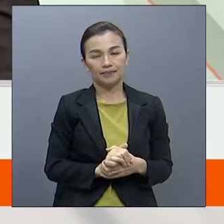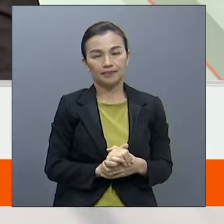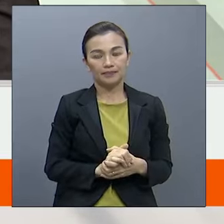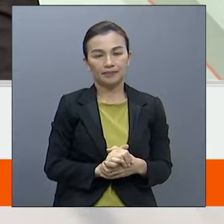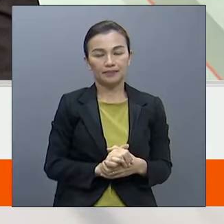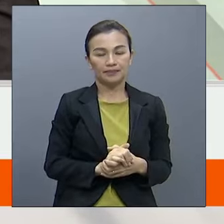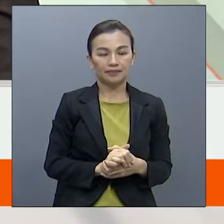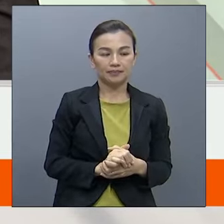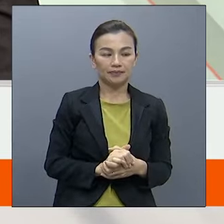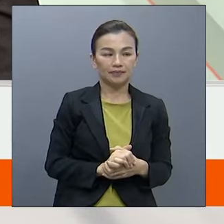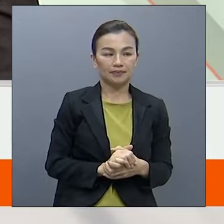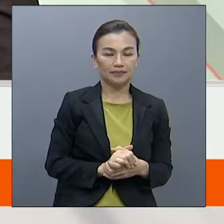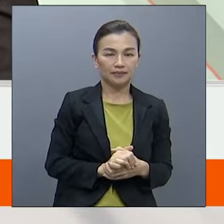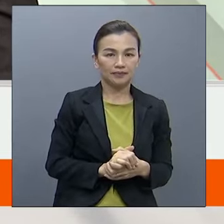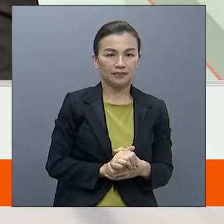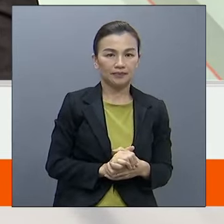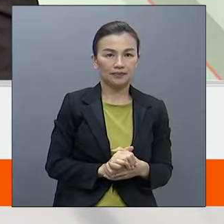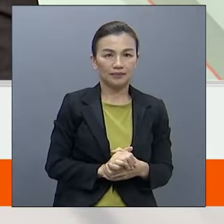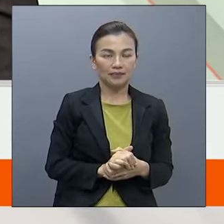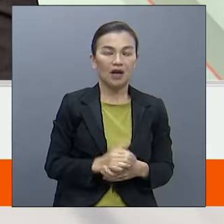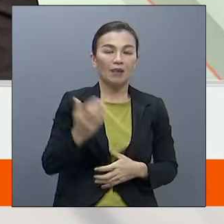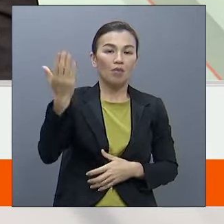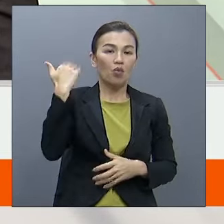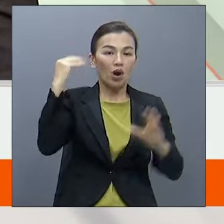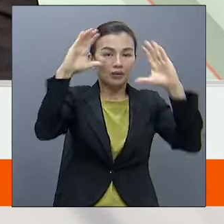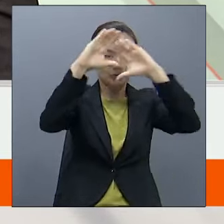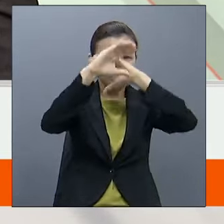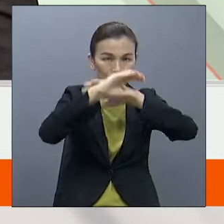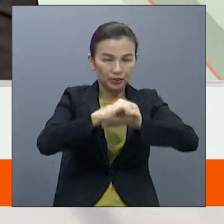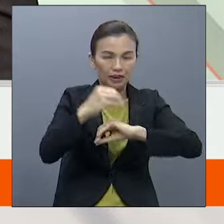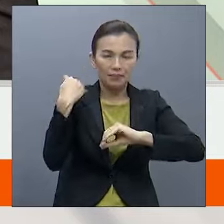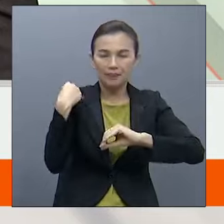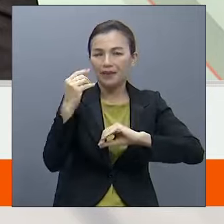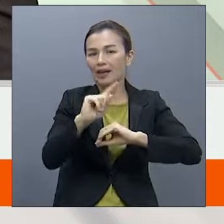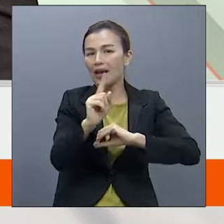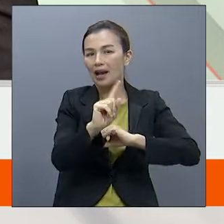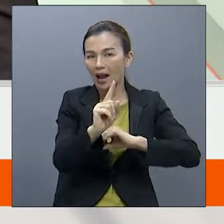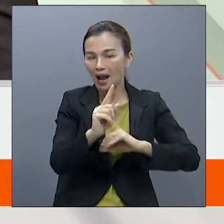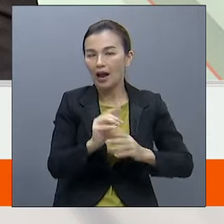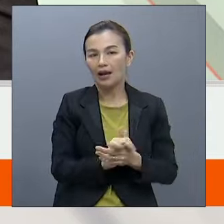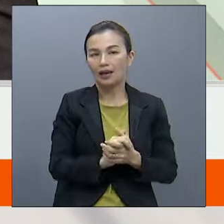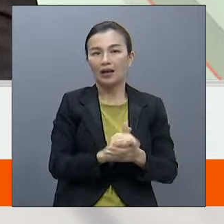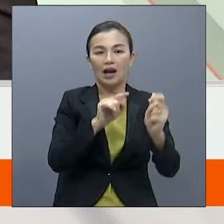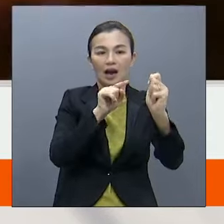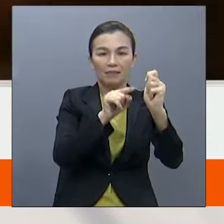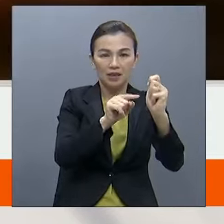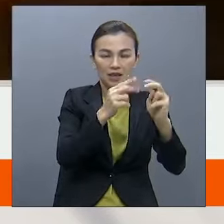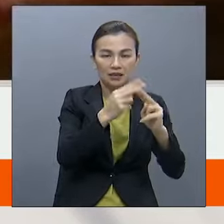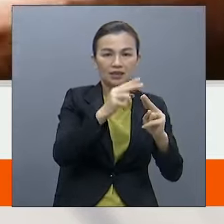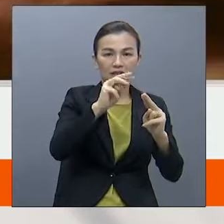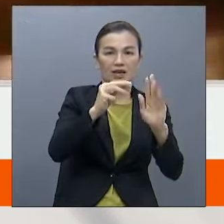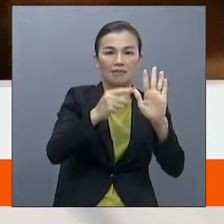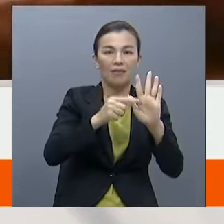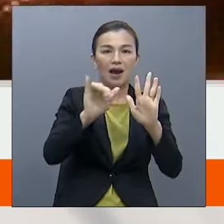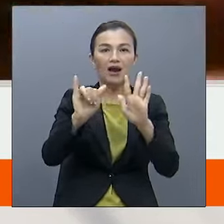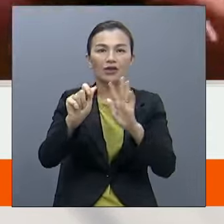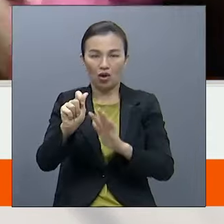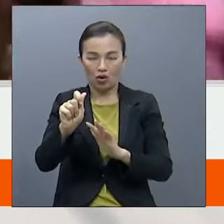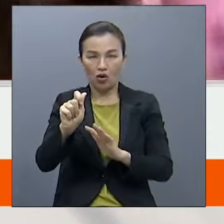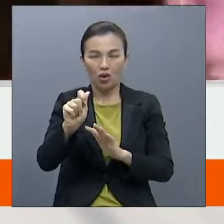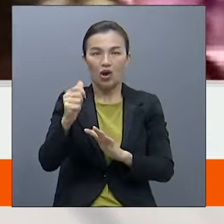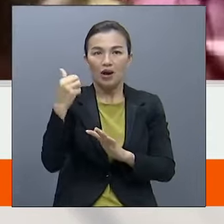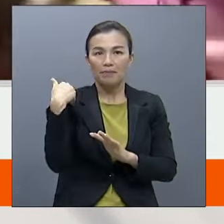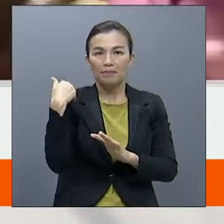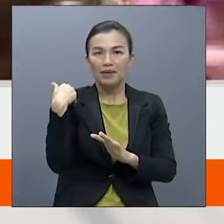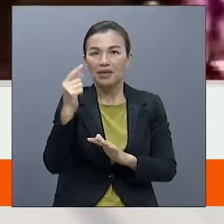ในทั้งเหตุการณ์ซึ่งเมื่อคืนนี้ครับในการก่อกวนนั้นก็จะมีแค่ที่อำเภอมายอที่เดียวที่มีการเกิดการสูญเสีย